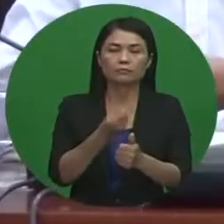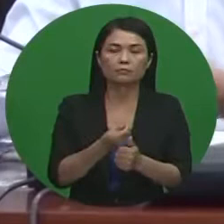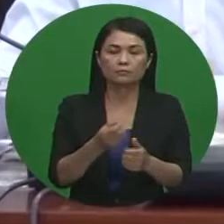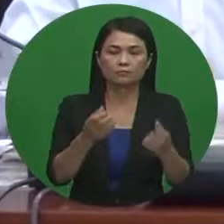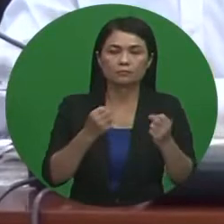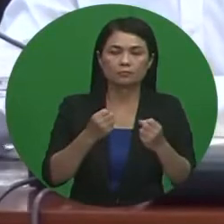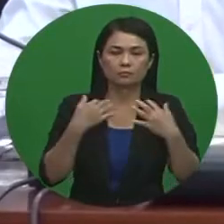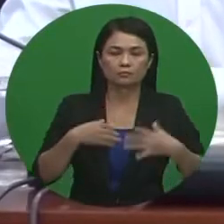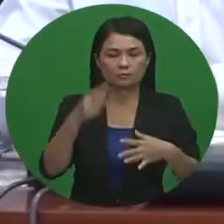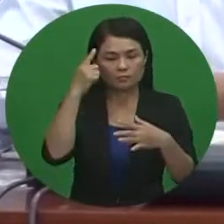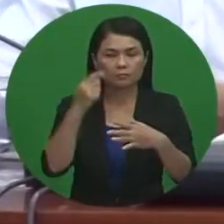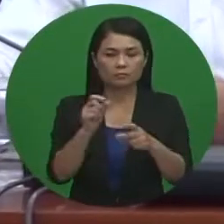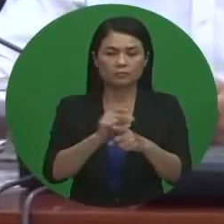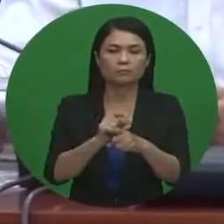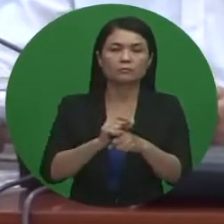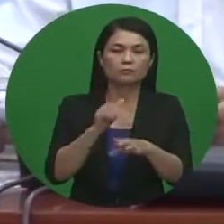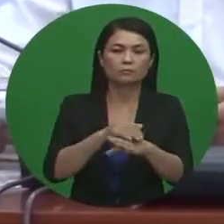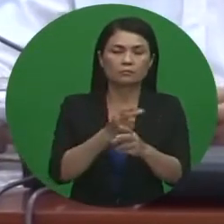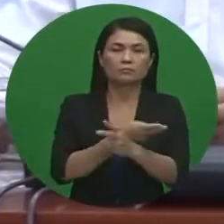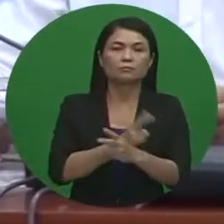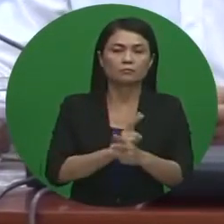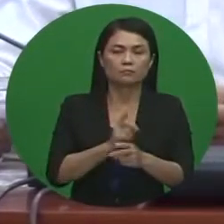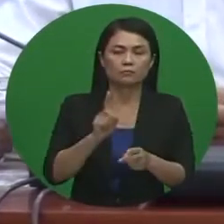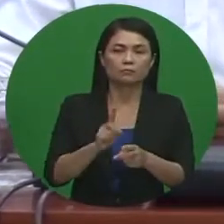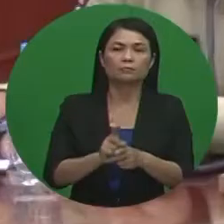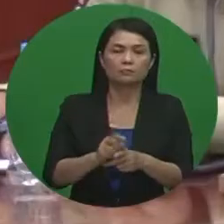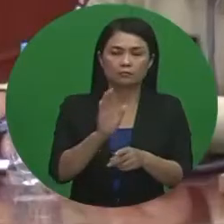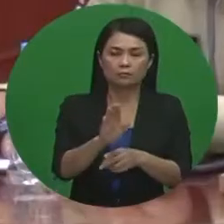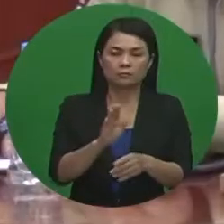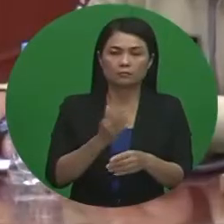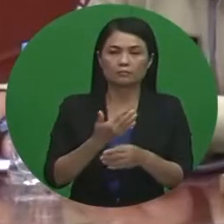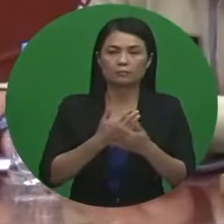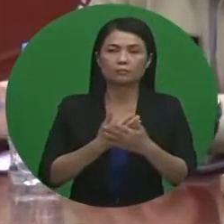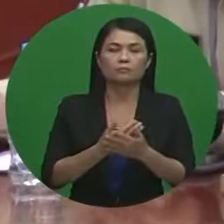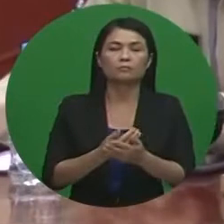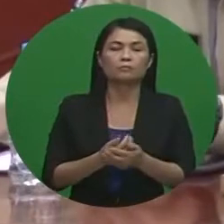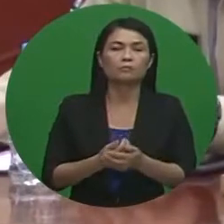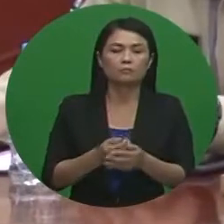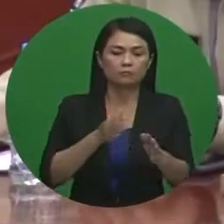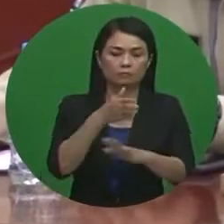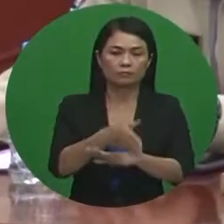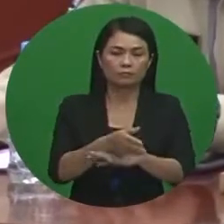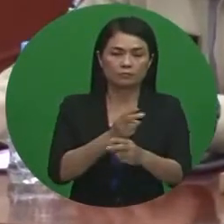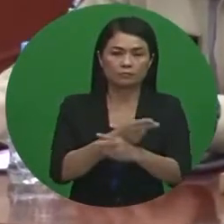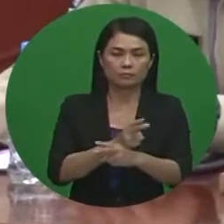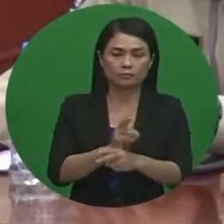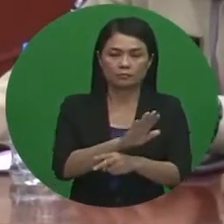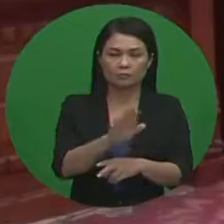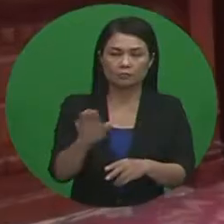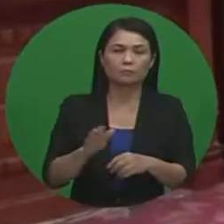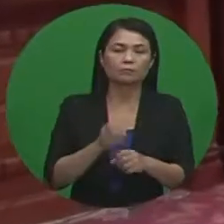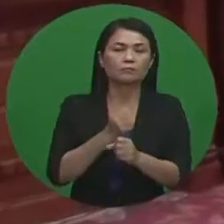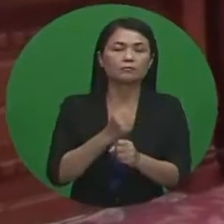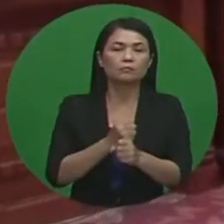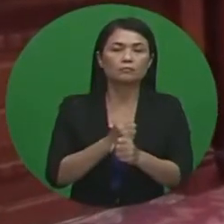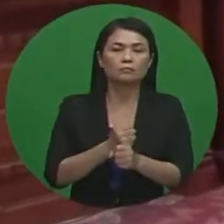កម្លាំងប្រាជ្ញាទៅច្នៃប្រឌិតលើផលិតផលមួយដែលជារបស់ខ្លួនតែបែរទៅជាចម្លងតាមផលិតផលរបស់គេធ្វើ